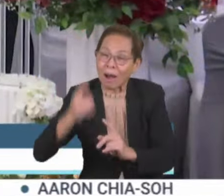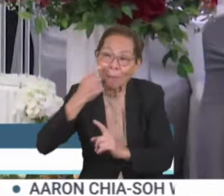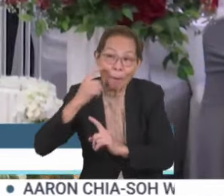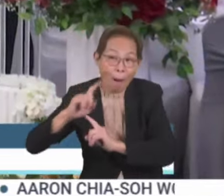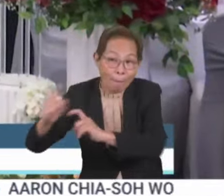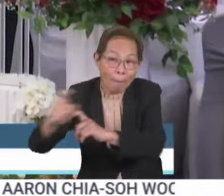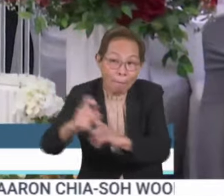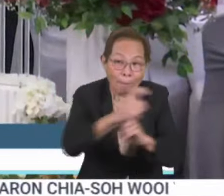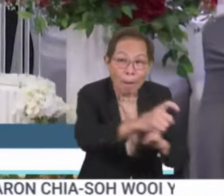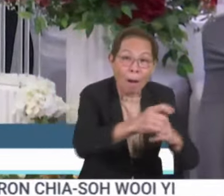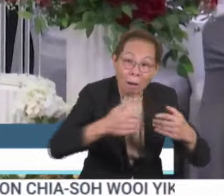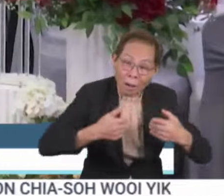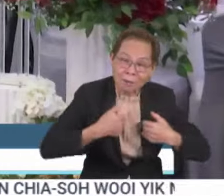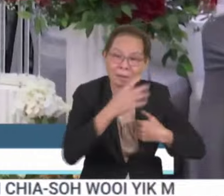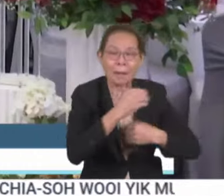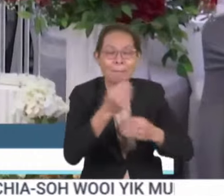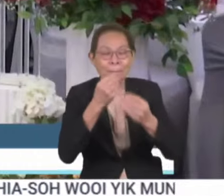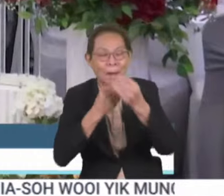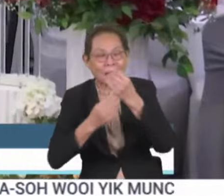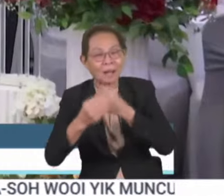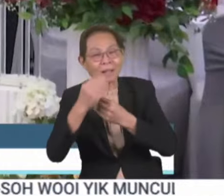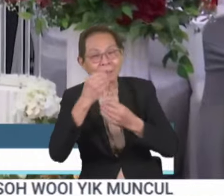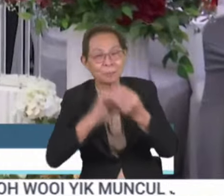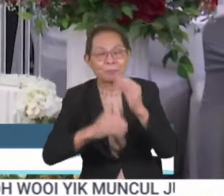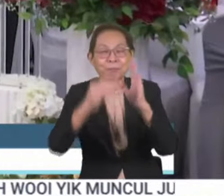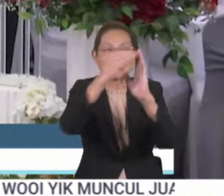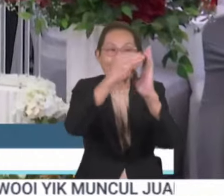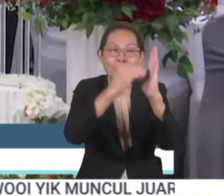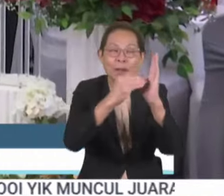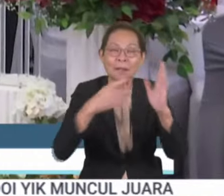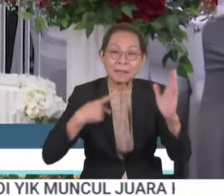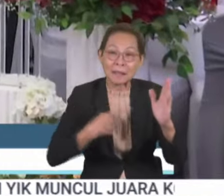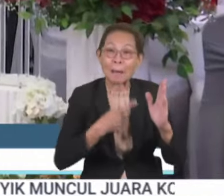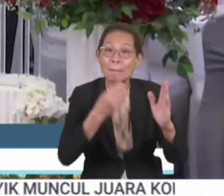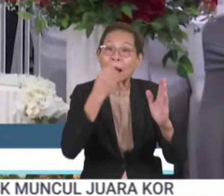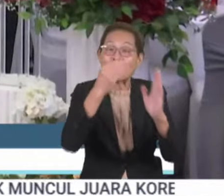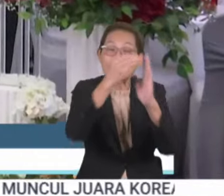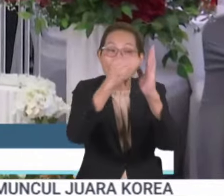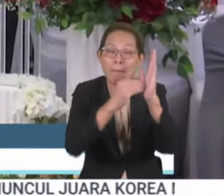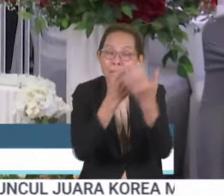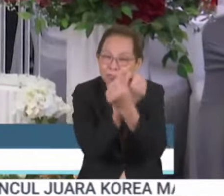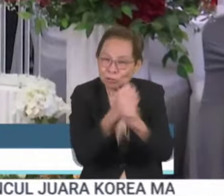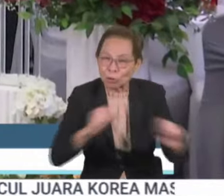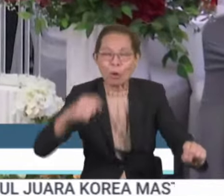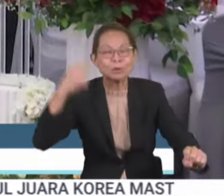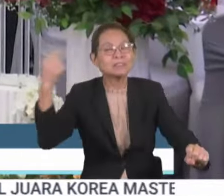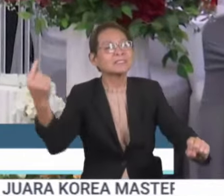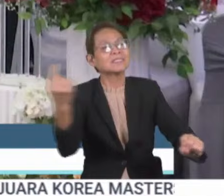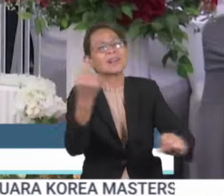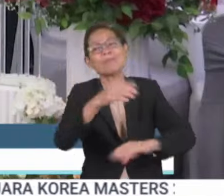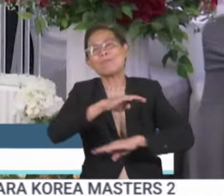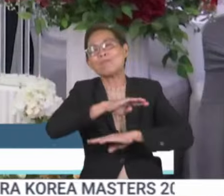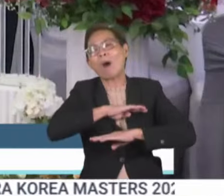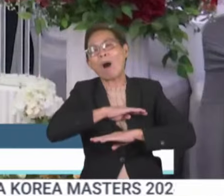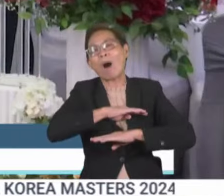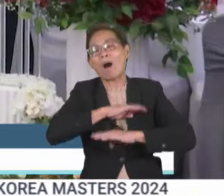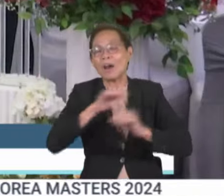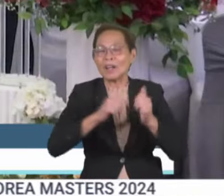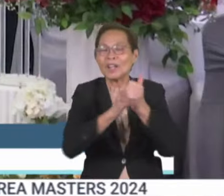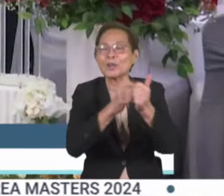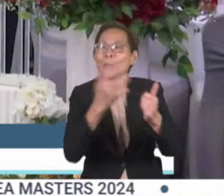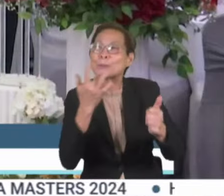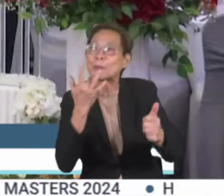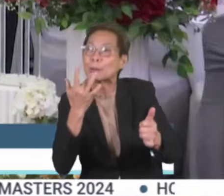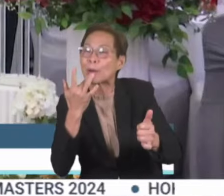Dan makanan, ya, menu-menu yang kami sediakan adalah sangat sentiasa memuaskan hati mengikut